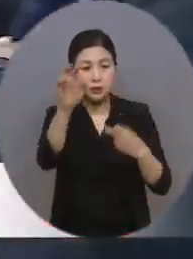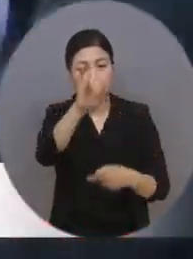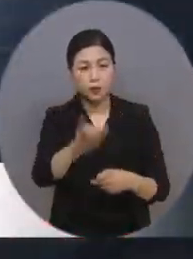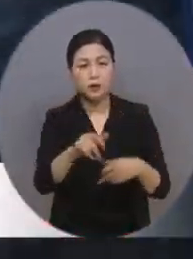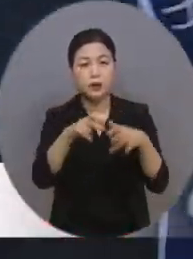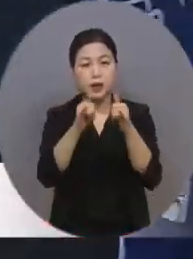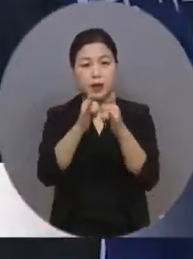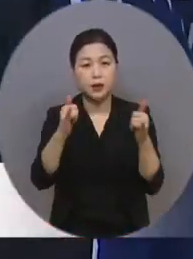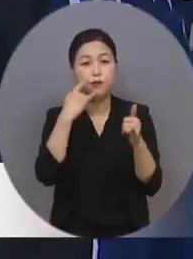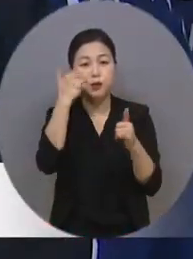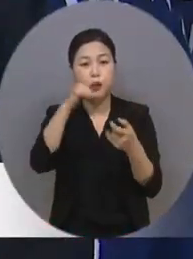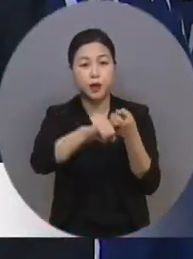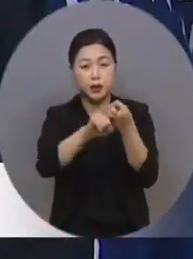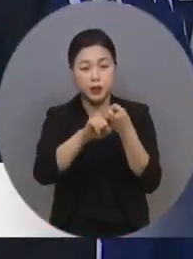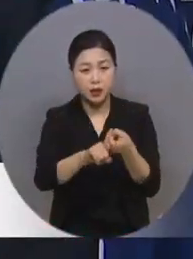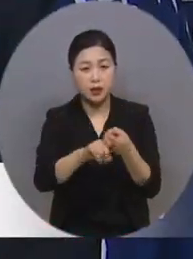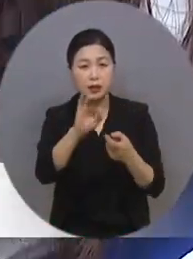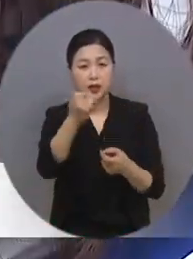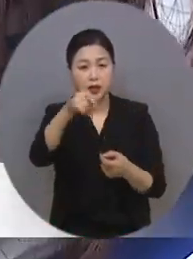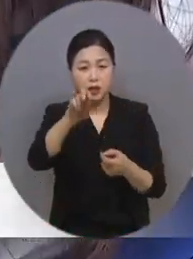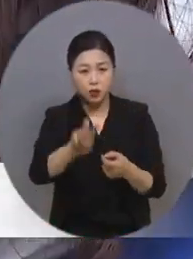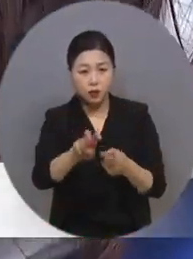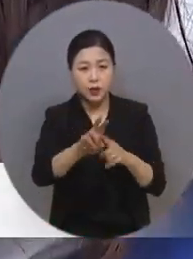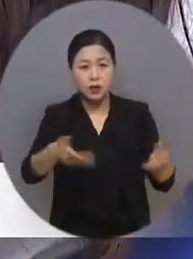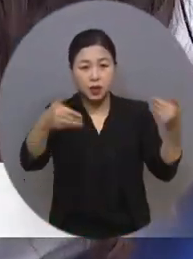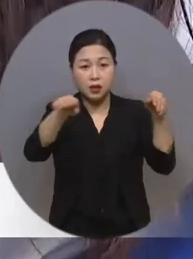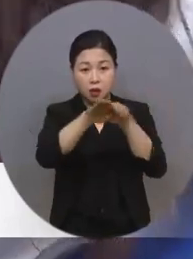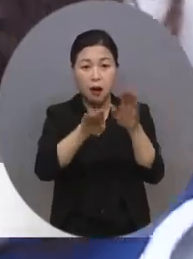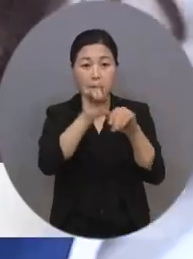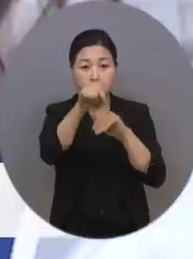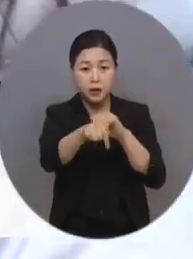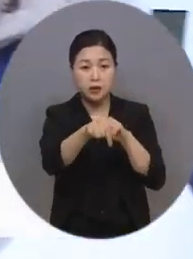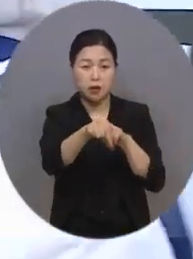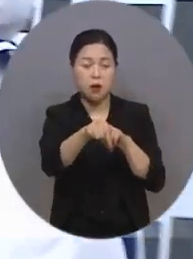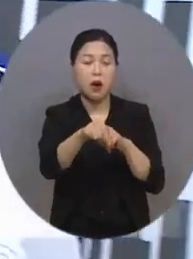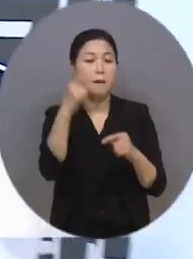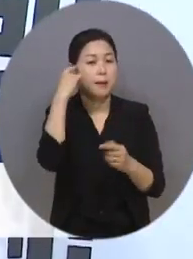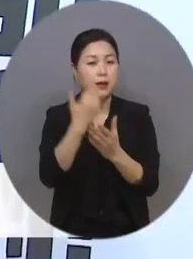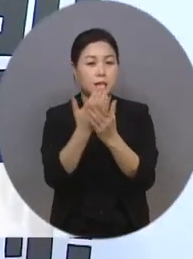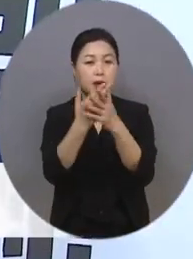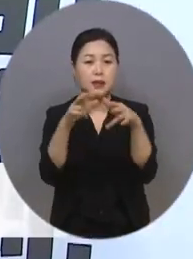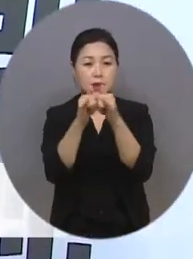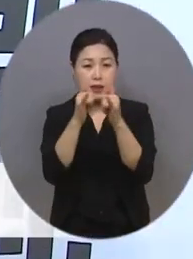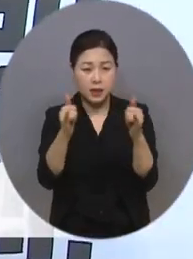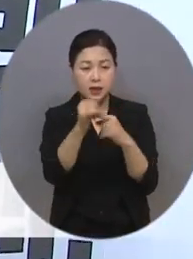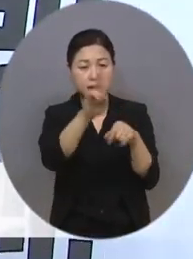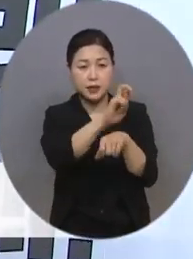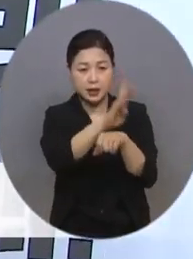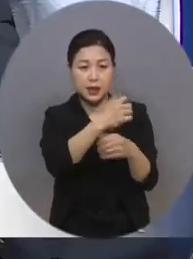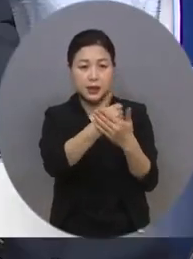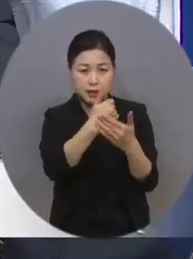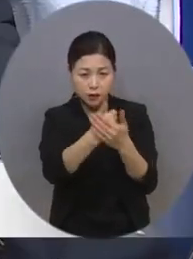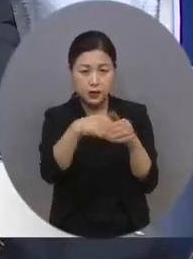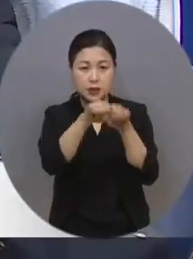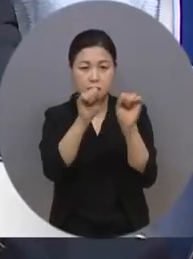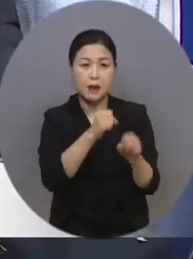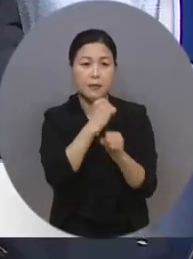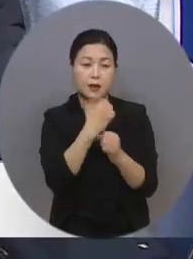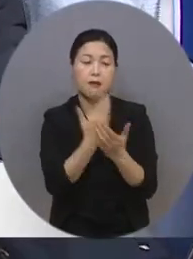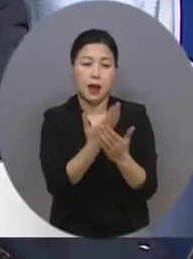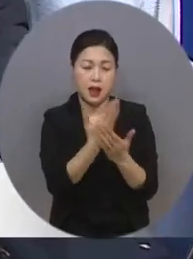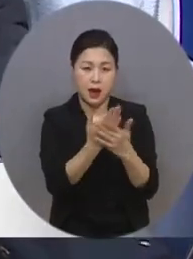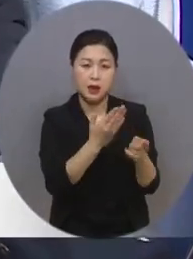장애인 부모연대는 이룸센터 앞에서 발달장애인 지역사회 24시간 지원체계 구축 촉구 화요